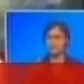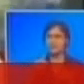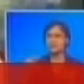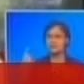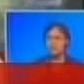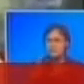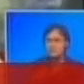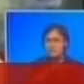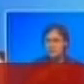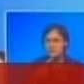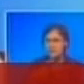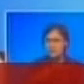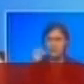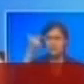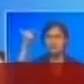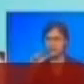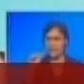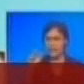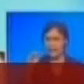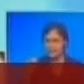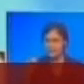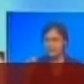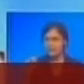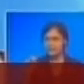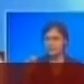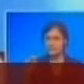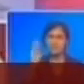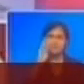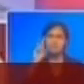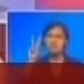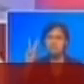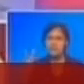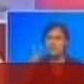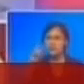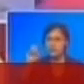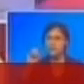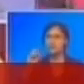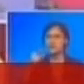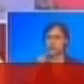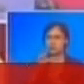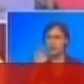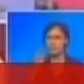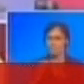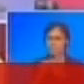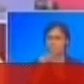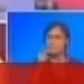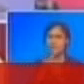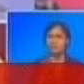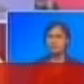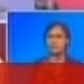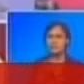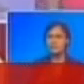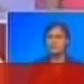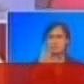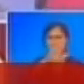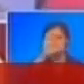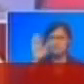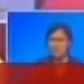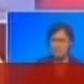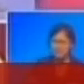ng PCGG. Sa sal-in ni Senator Bongbong, 200 to 500 million pesos po. E never ka